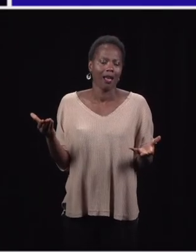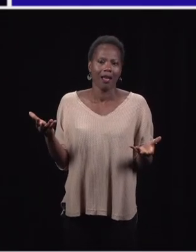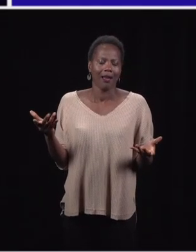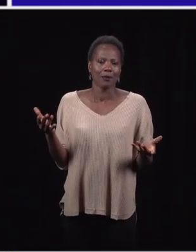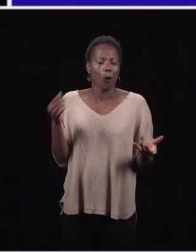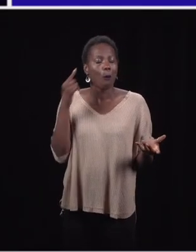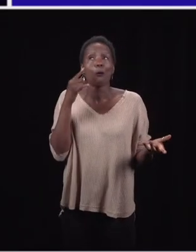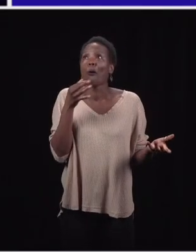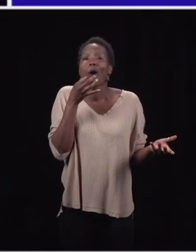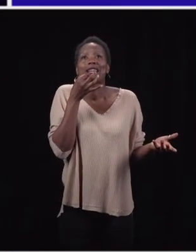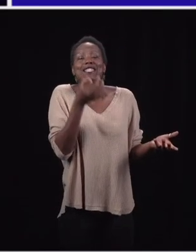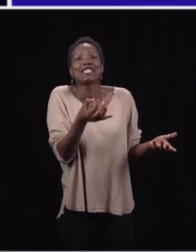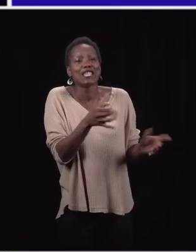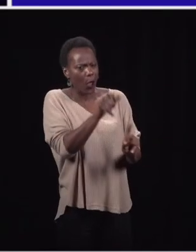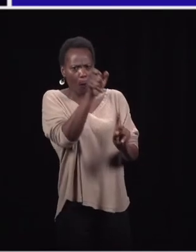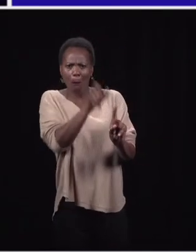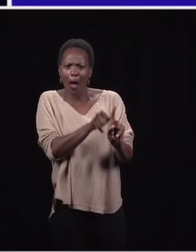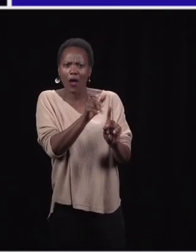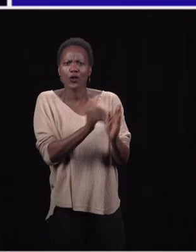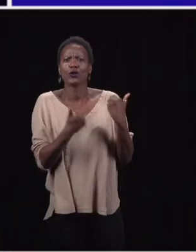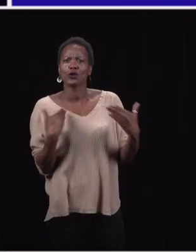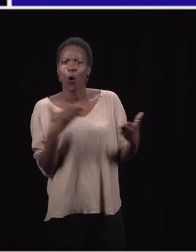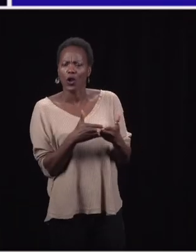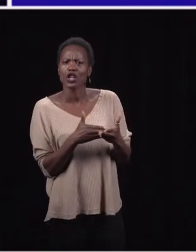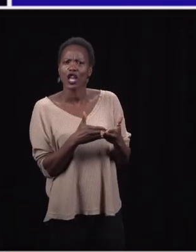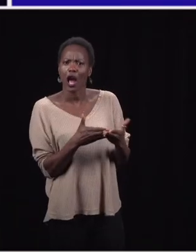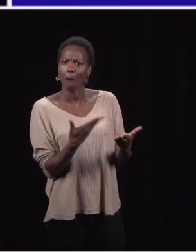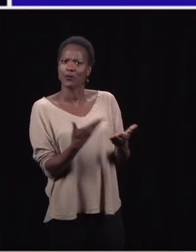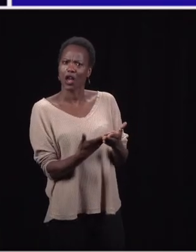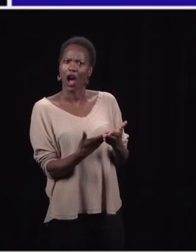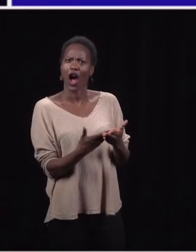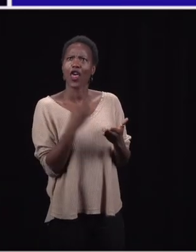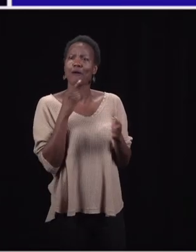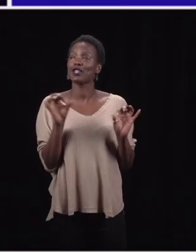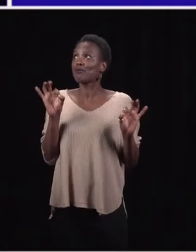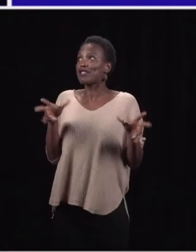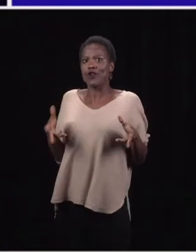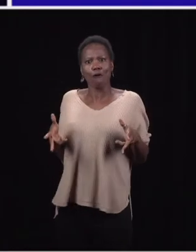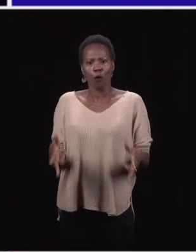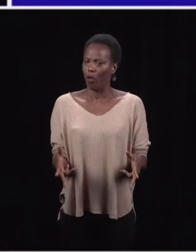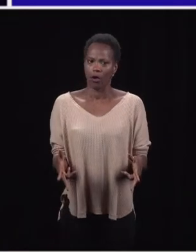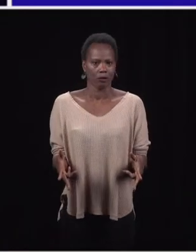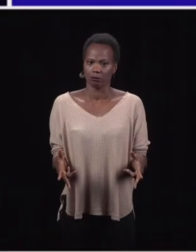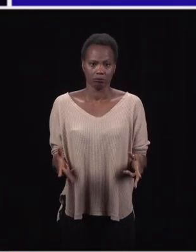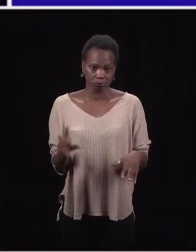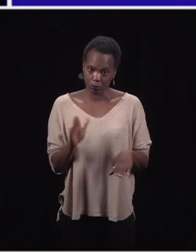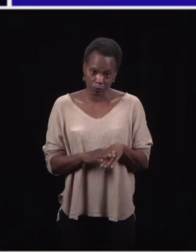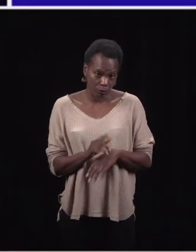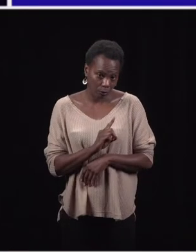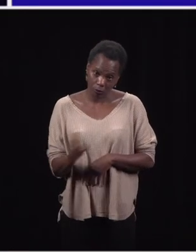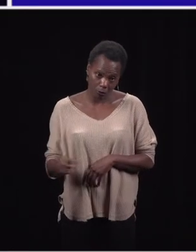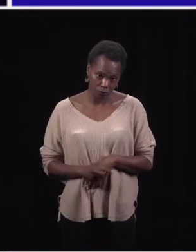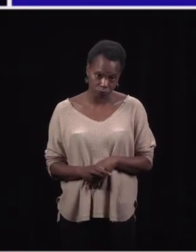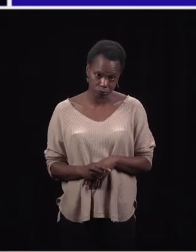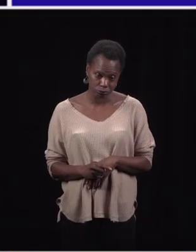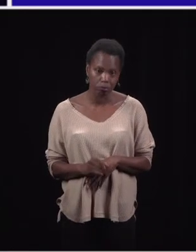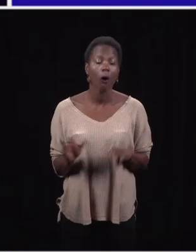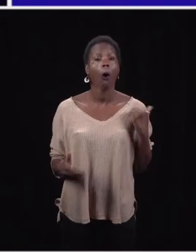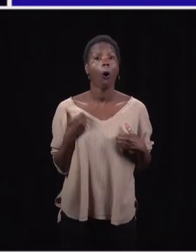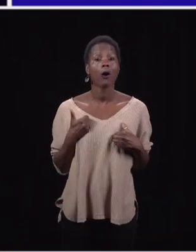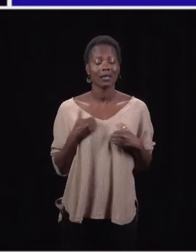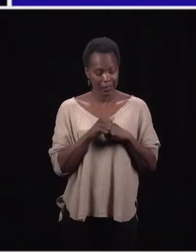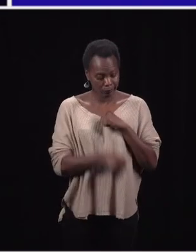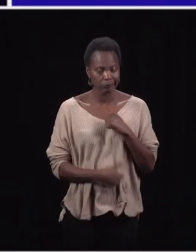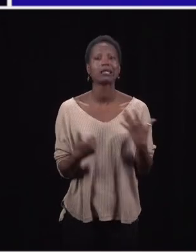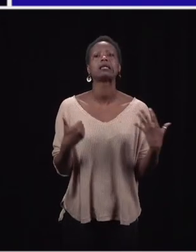indiquer que une personne en situation dans le cap est une personne à mobilité réduite ou en fauteuil roulant non il y a 6 types de handicap un handicap psychique